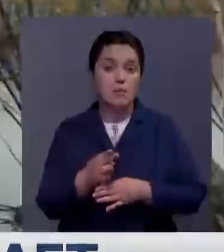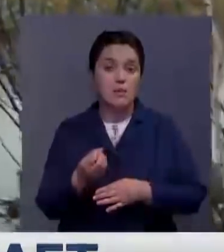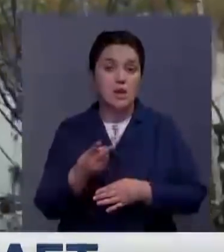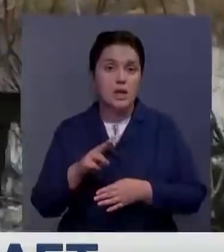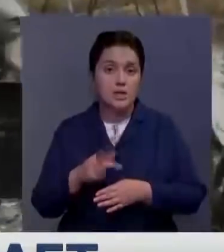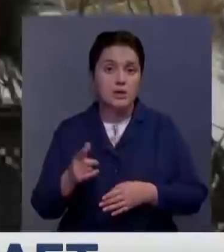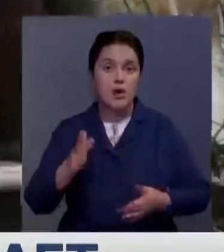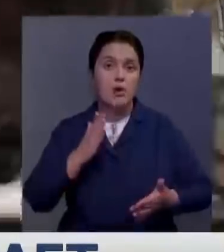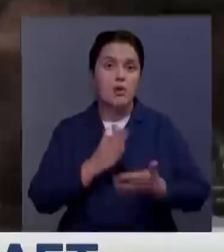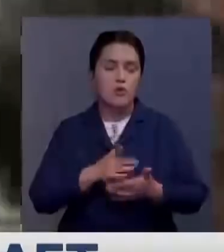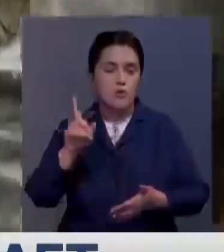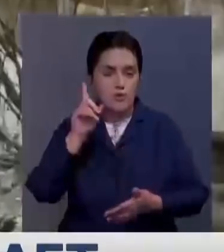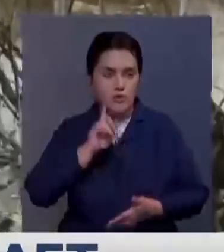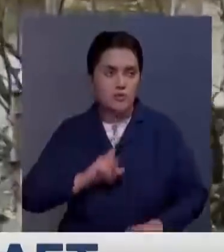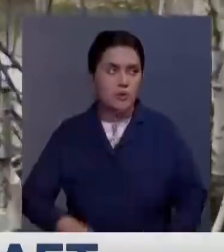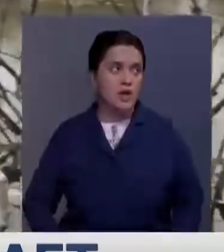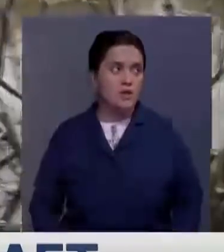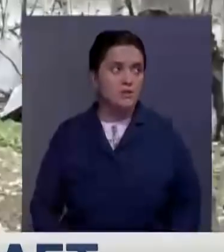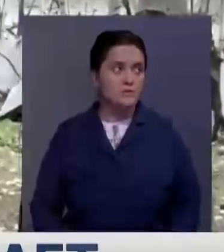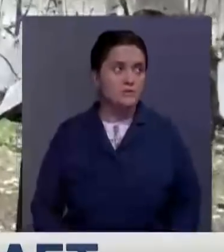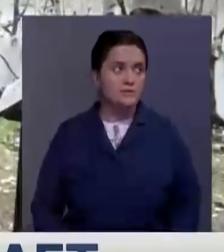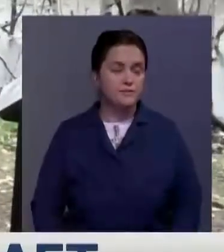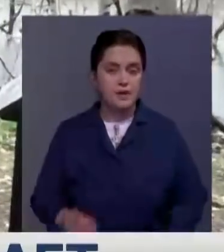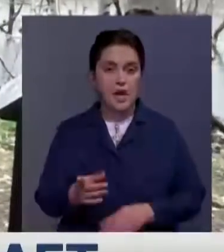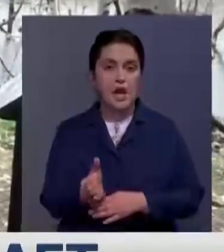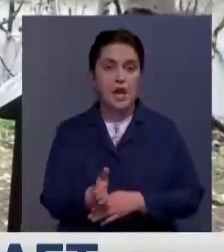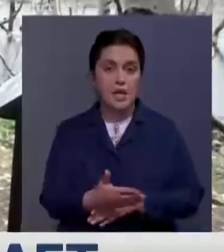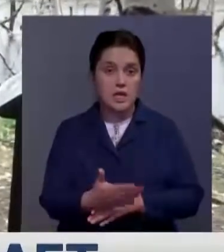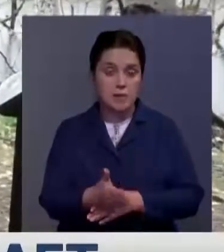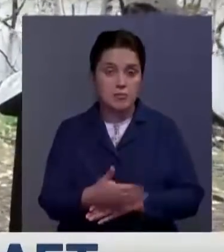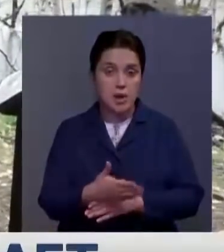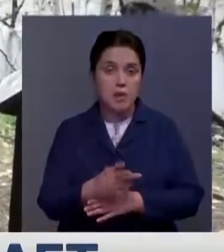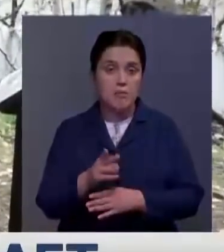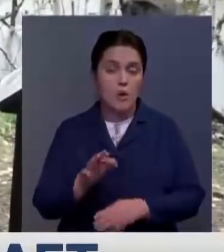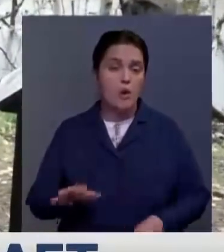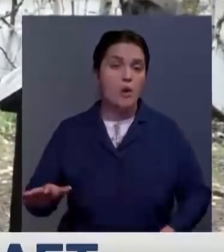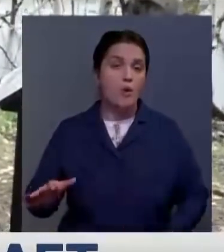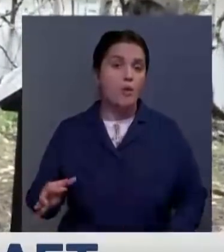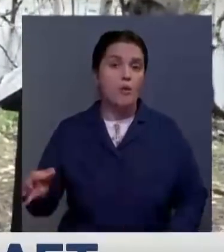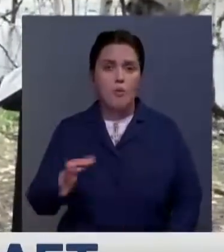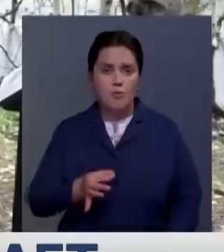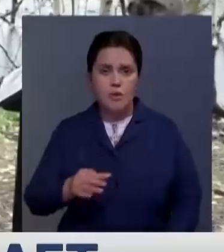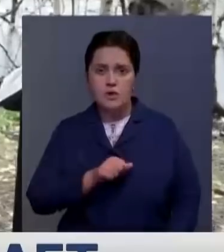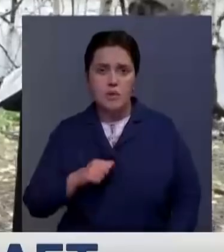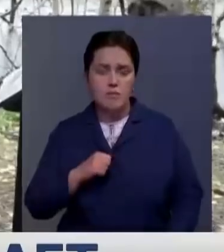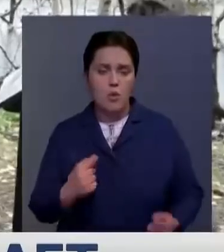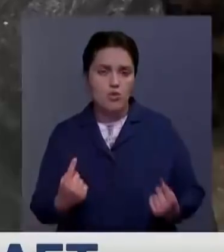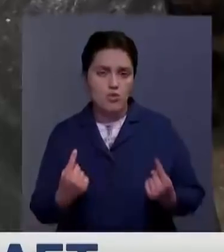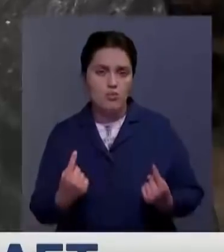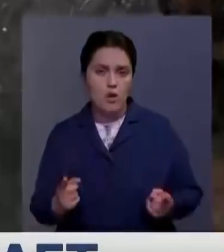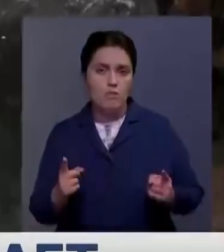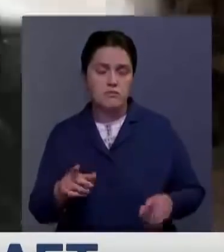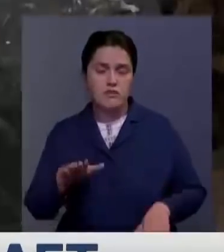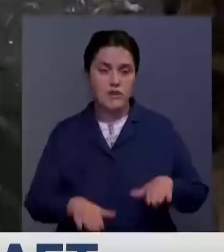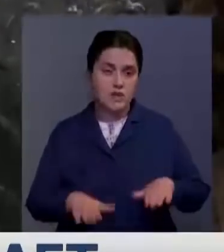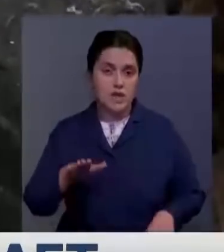называют гастрономическими. Вот эта рыба на вот этом озере на данный момент по области считается самой крупной по навеске. Вот